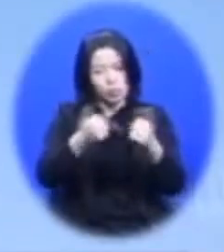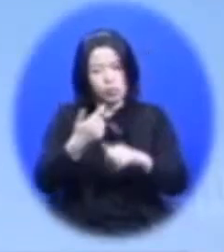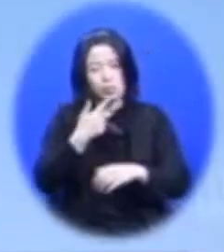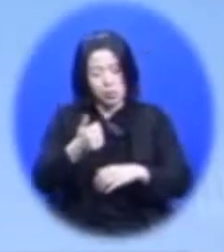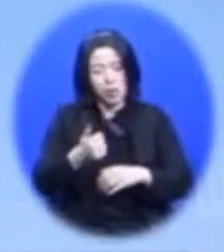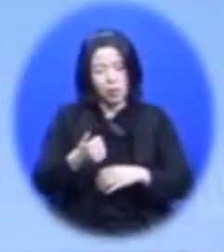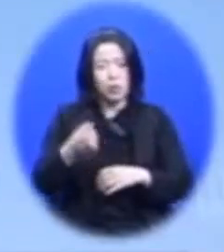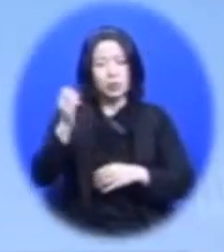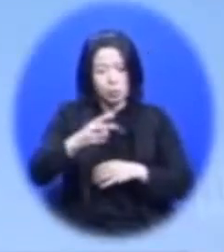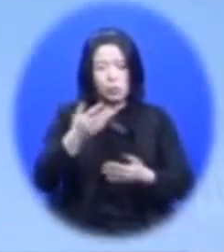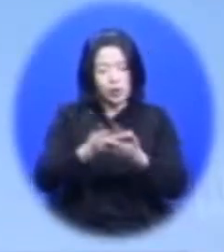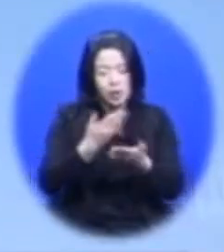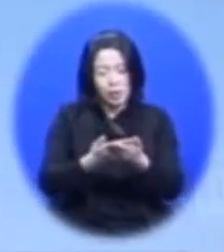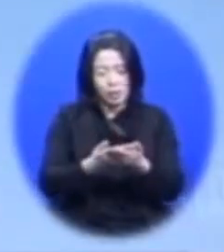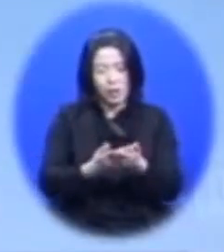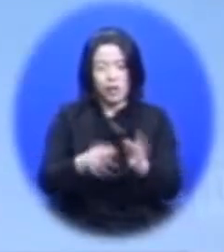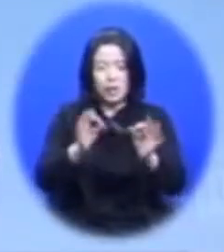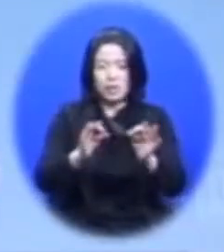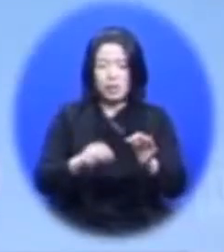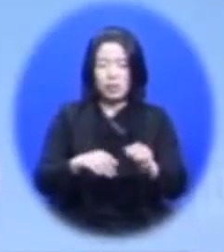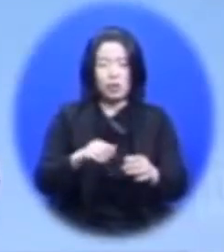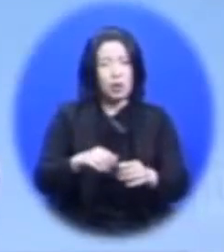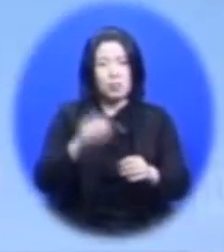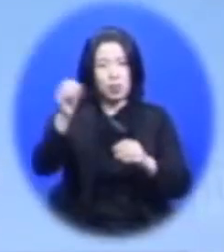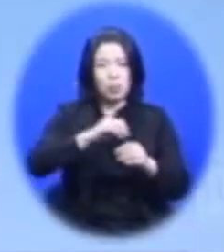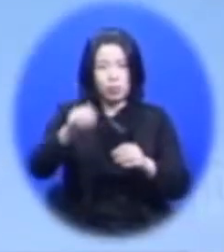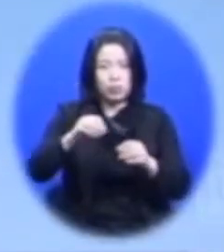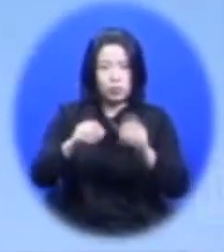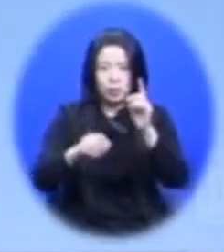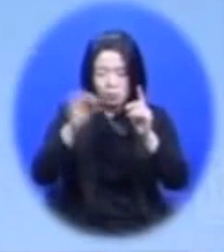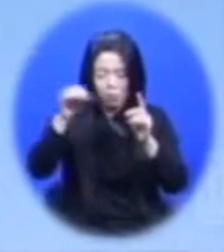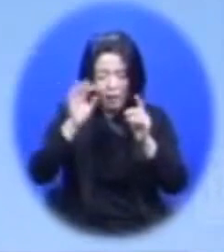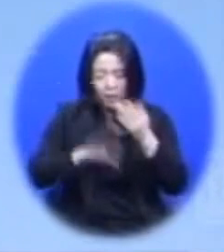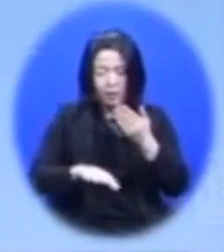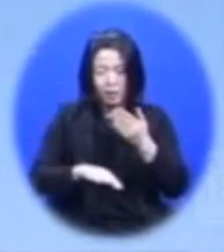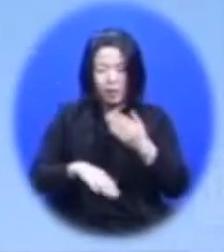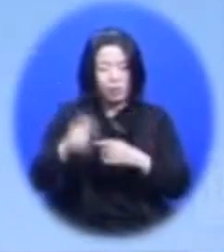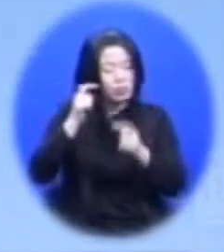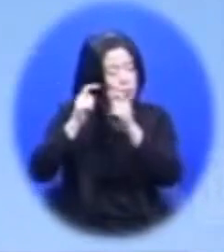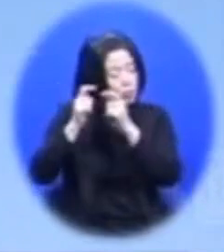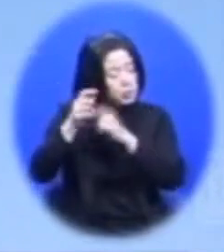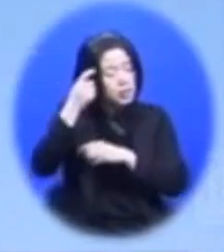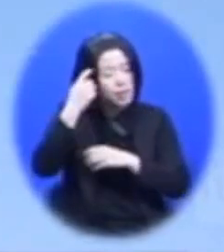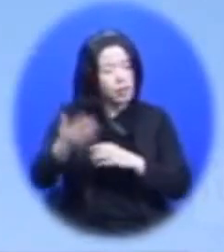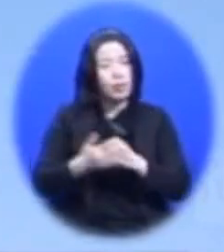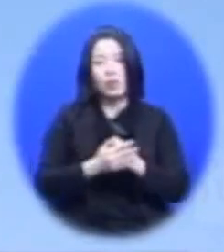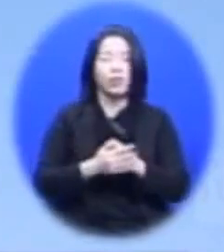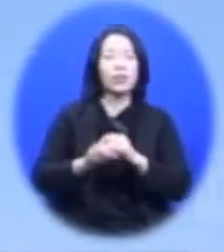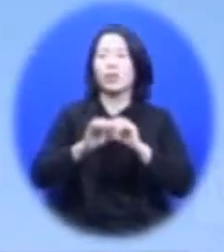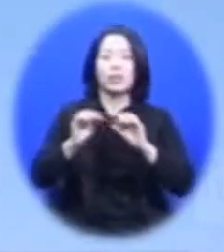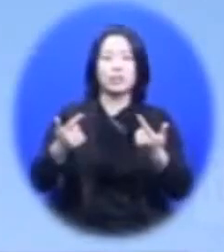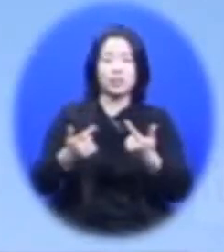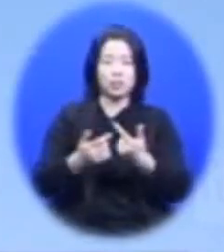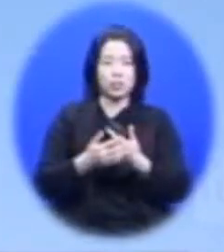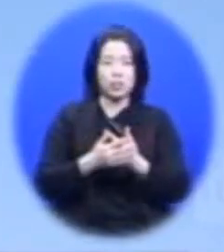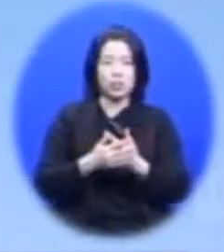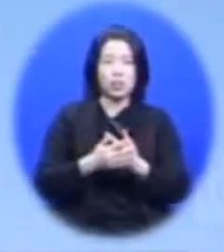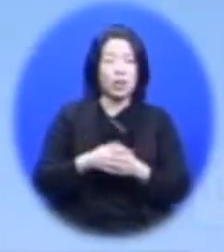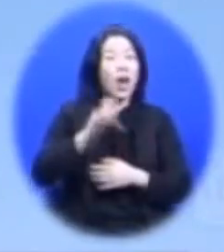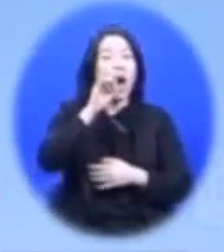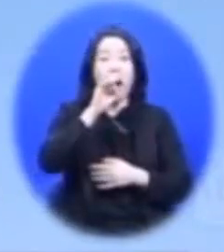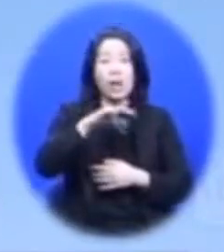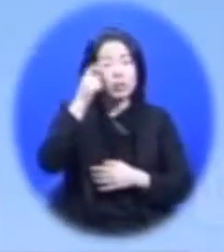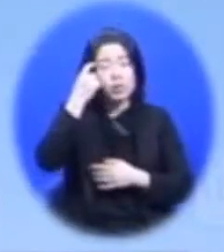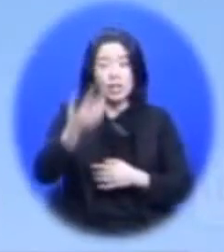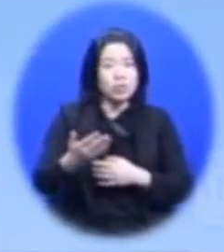다시 해달랬는데 이제는 확률도 이 정도밖에 안 되니 고민이에요. 그런데 그건 고민이 아니고 안 해도 되지요.